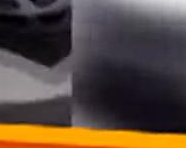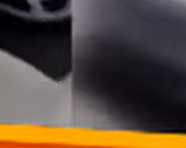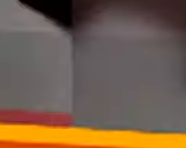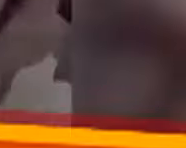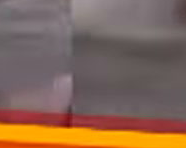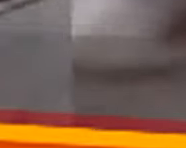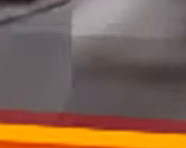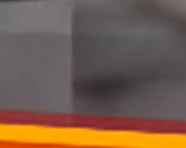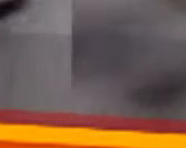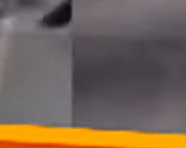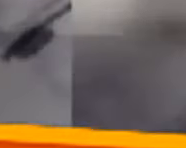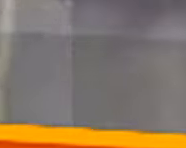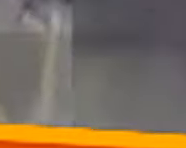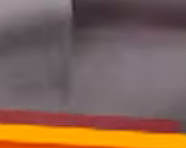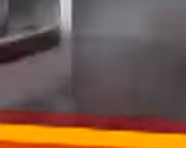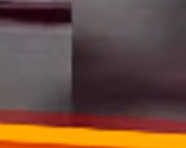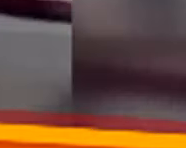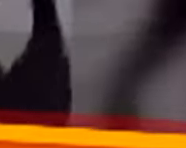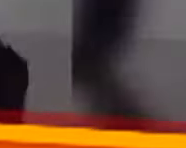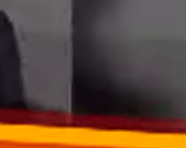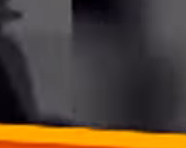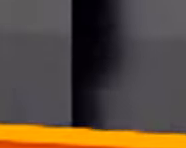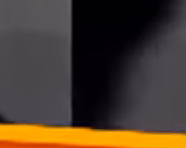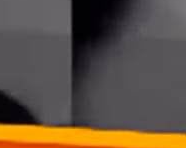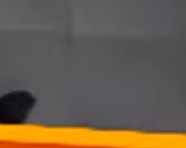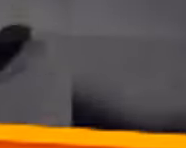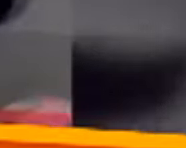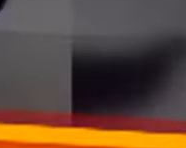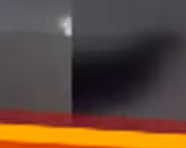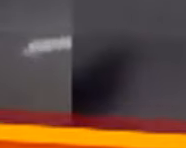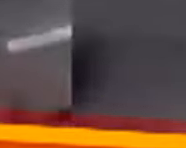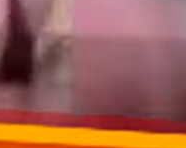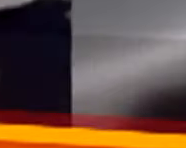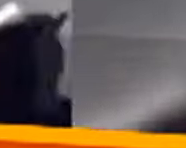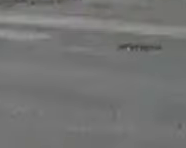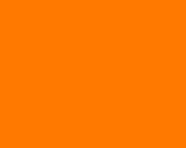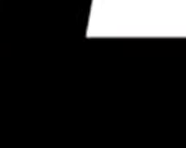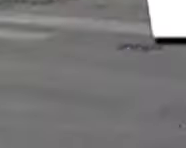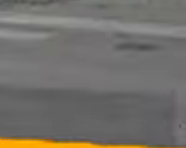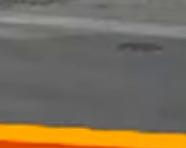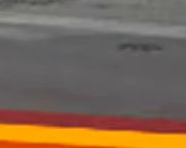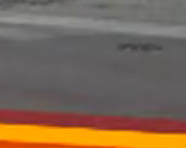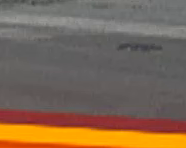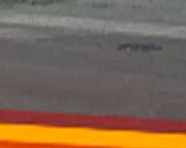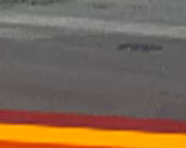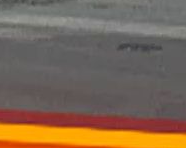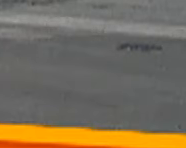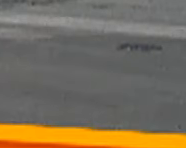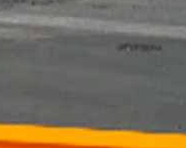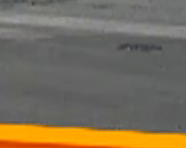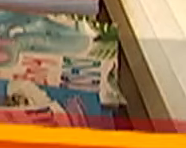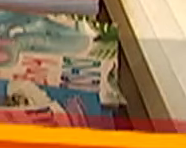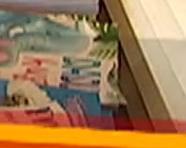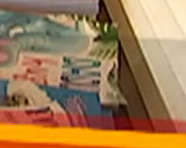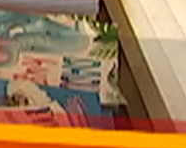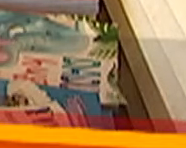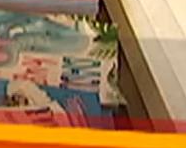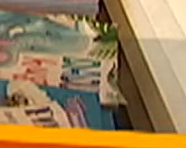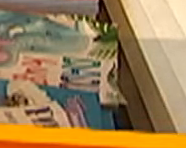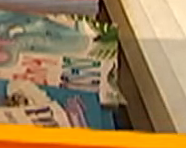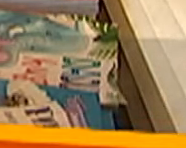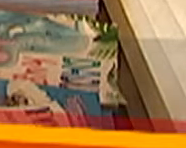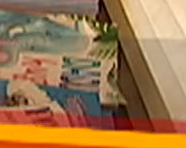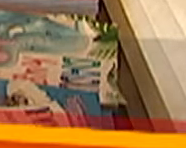Shoplifter sa Amerika, walang kawala sa pulis na sakay ng kabayo. At sa Happy Weekend, pasyalan natin ang